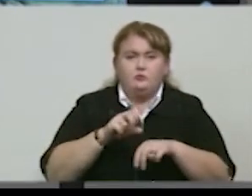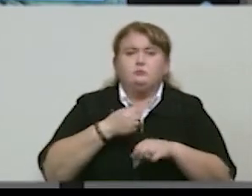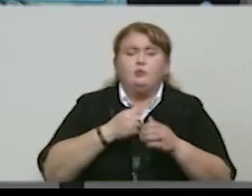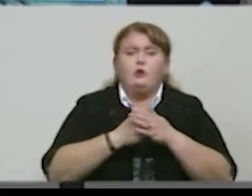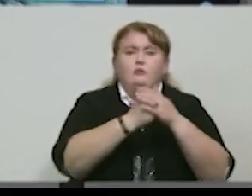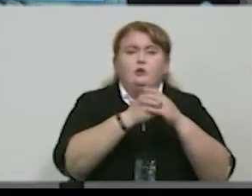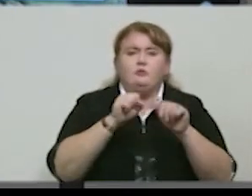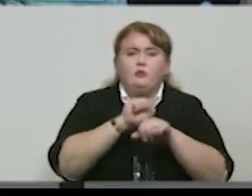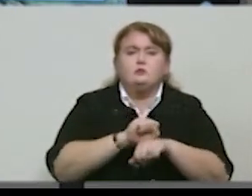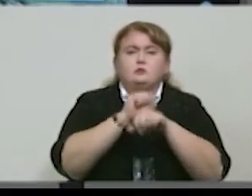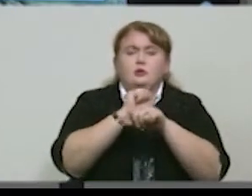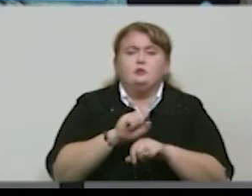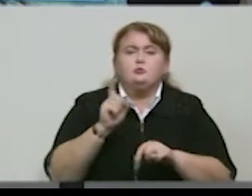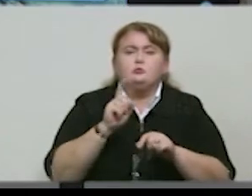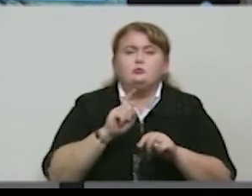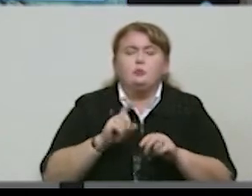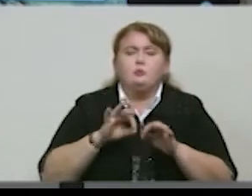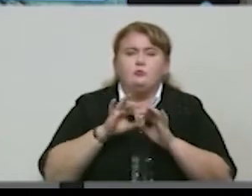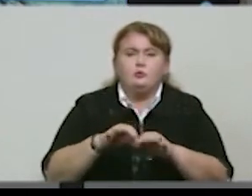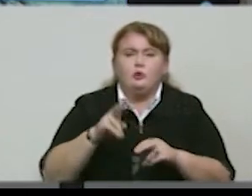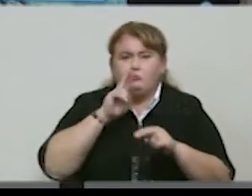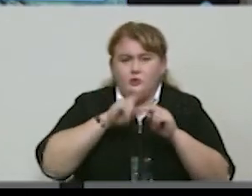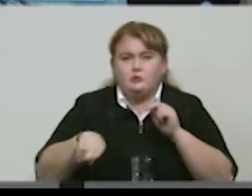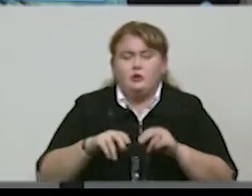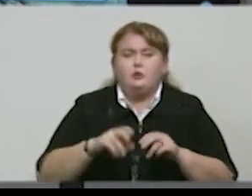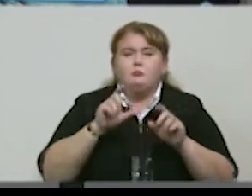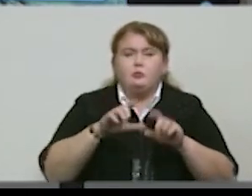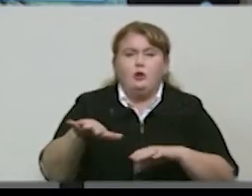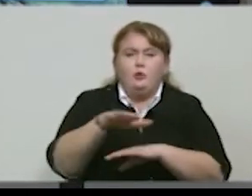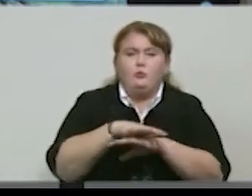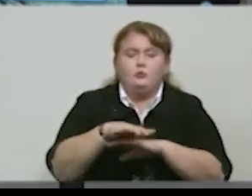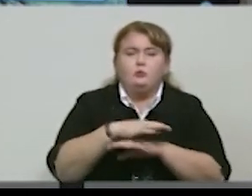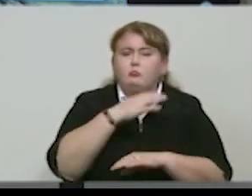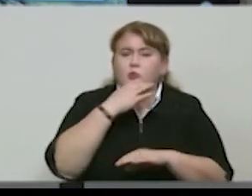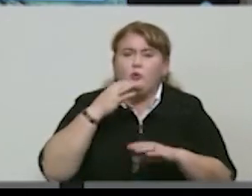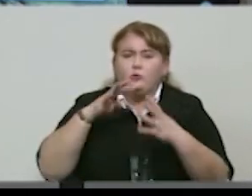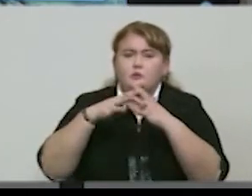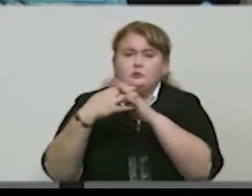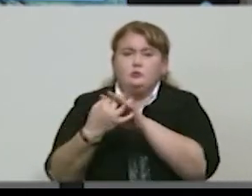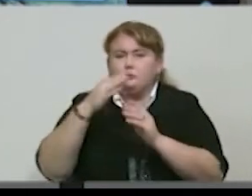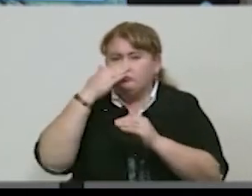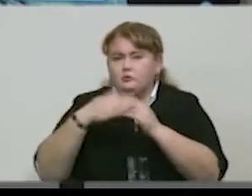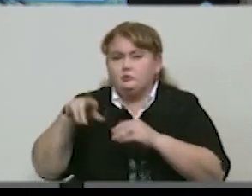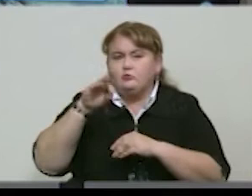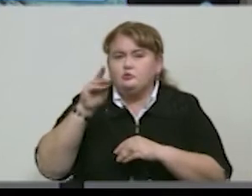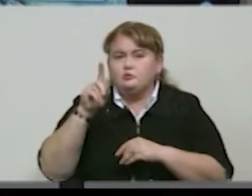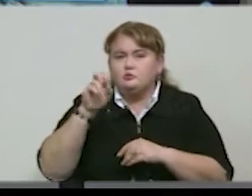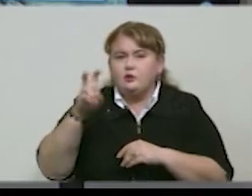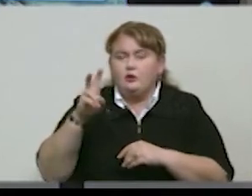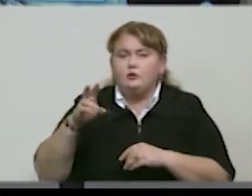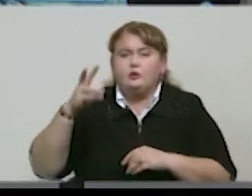восстания, что привело именно к потерям народа. Первое. Многие селения вблизи Джизака и всего